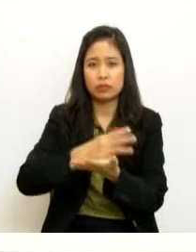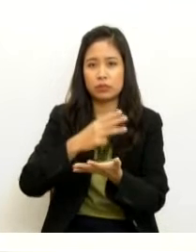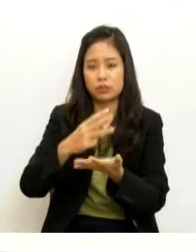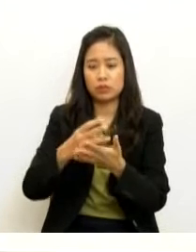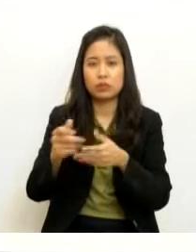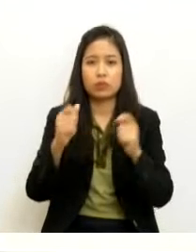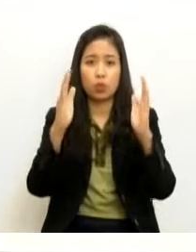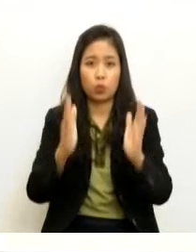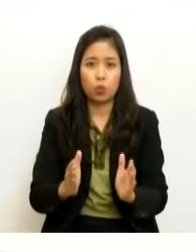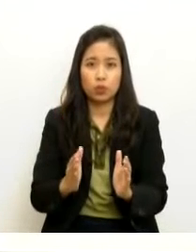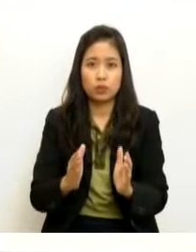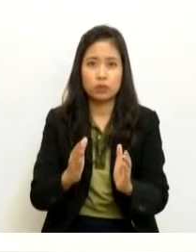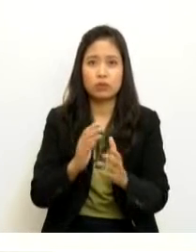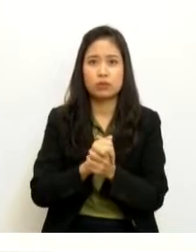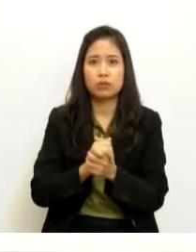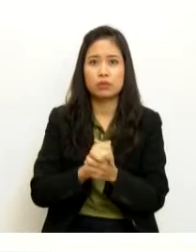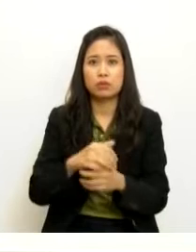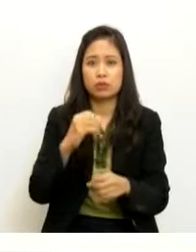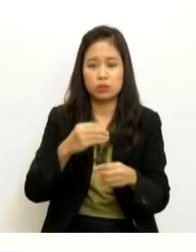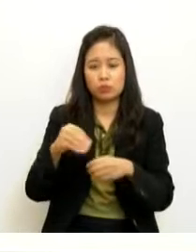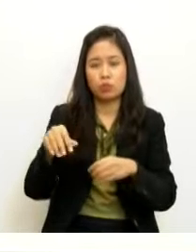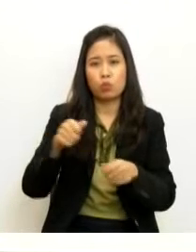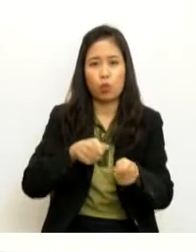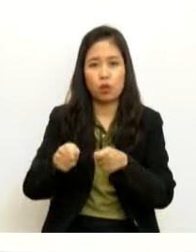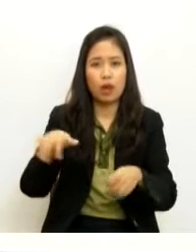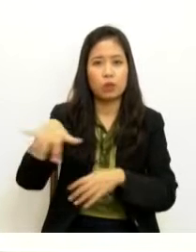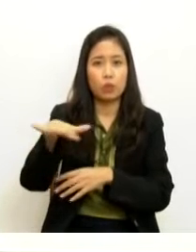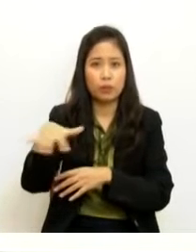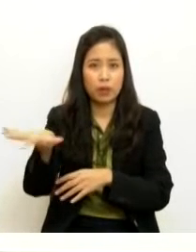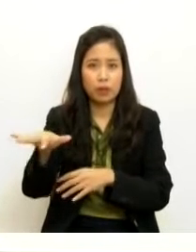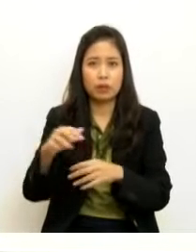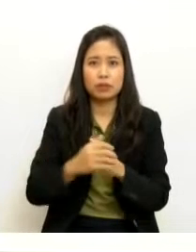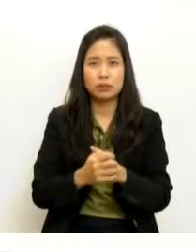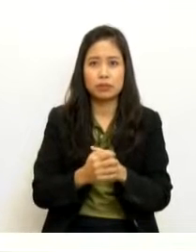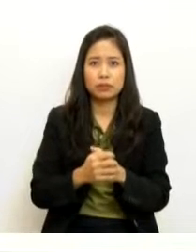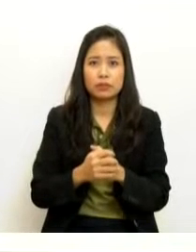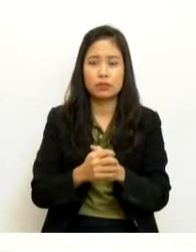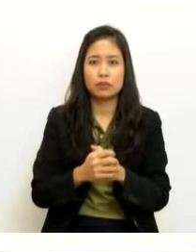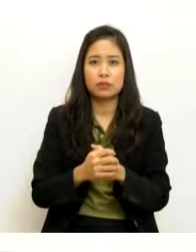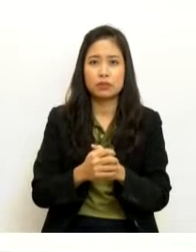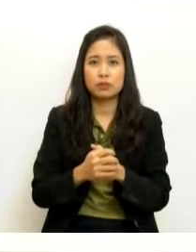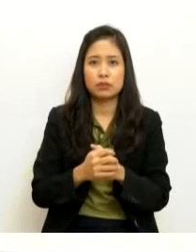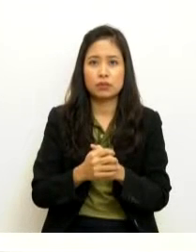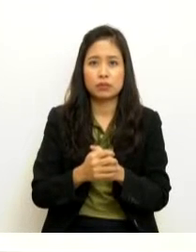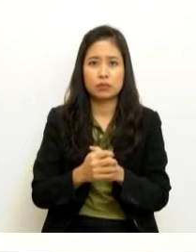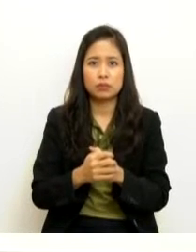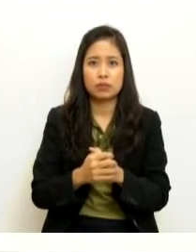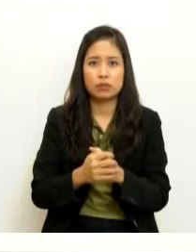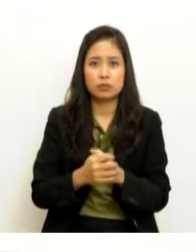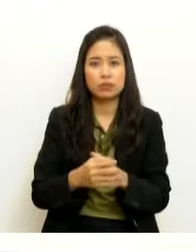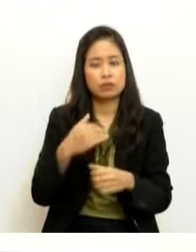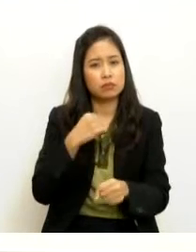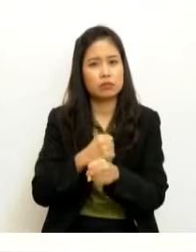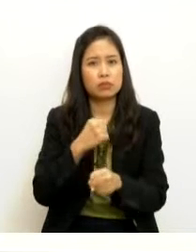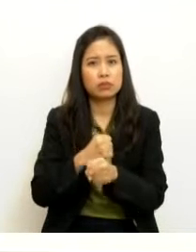คลเกิดจากงานบริหารทั่วไปนะครับอย่างเงี้ยเป็นงานที่เกิ